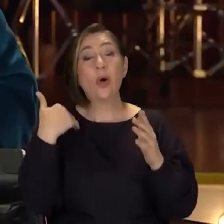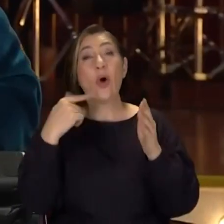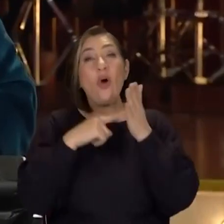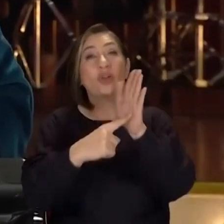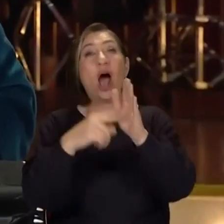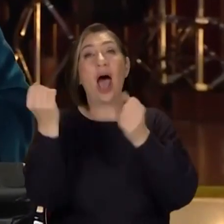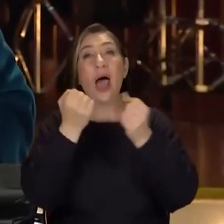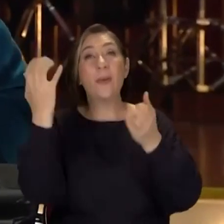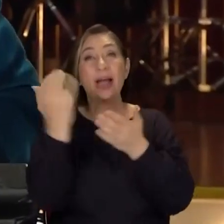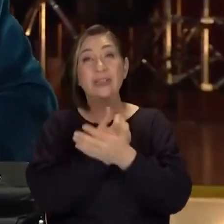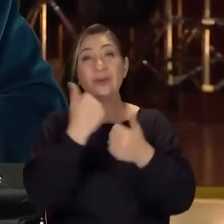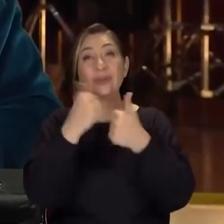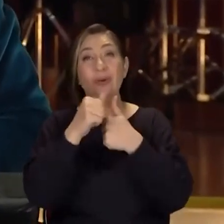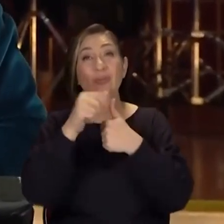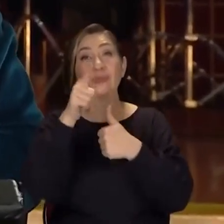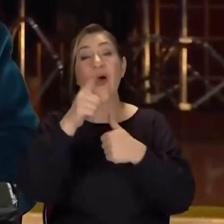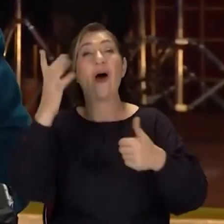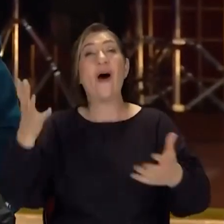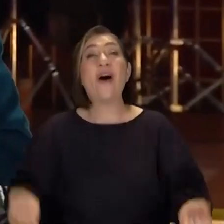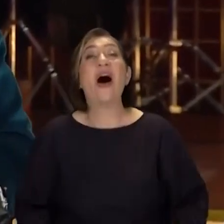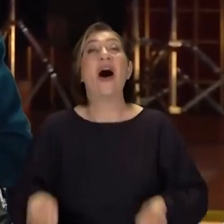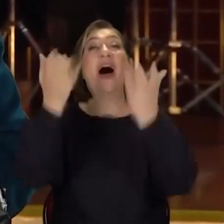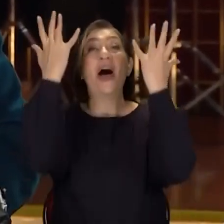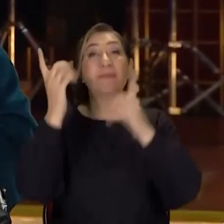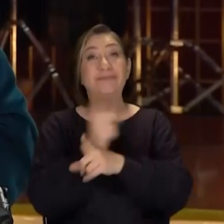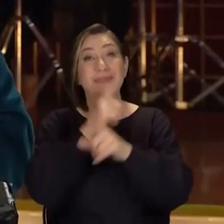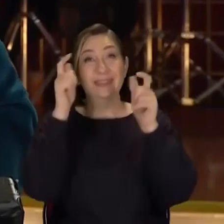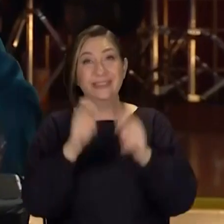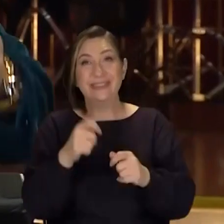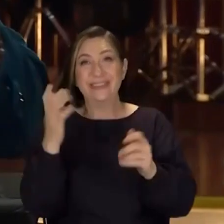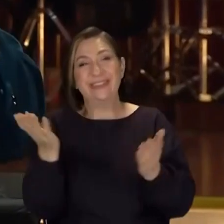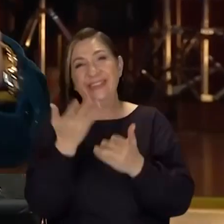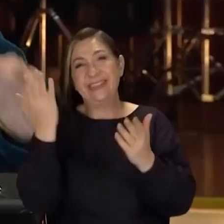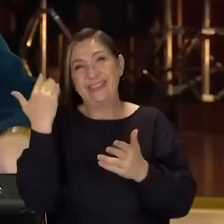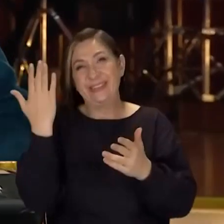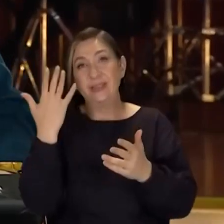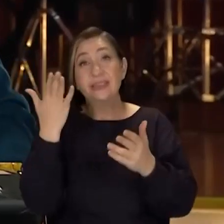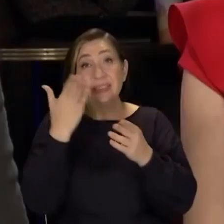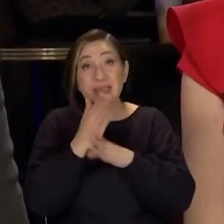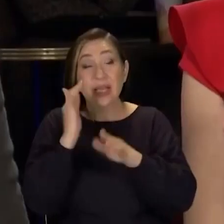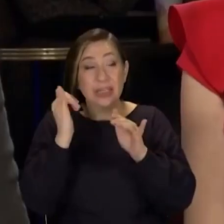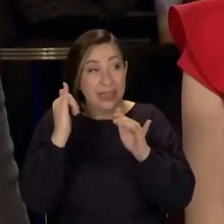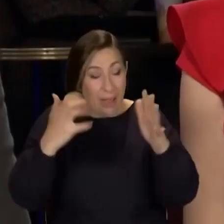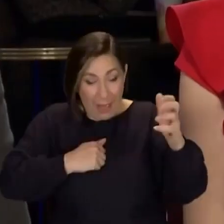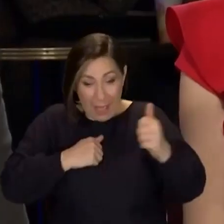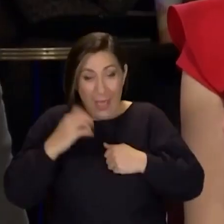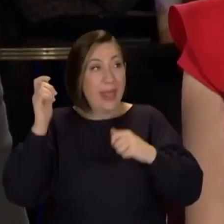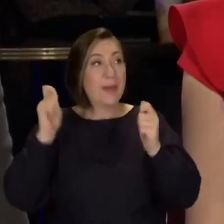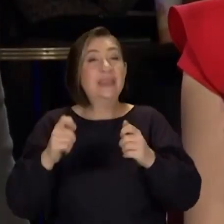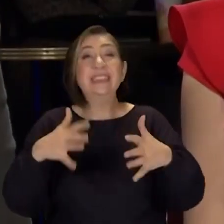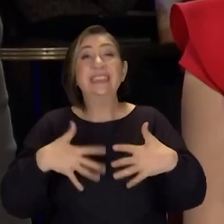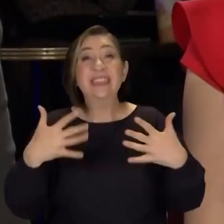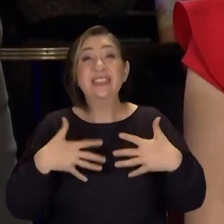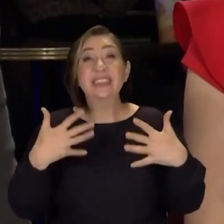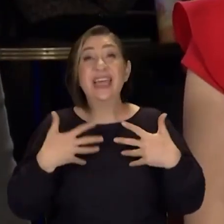bu arabayı kazanan koca bunlara bunu havalara attı tuttu filan. Ya gerçekten kirletildim ya gerçekten.